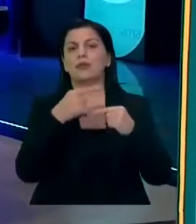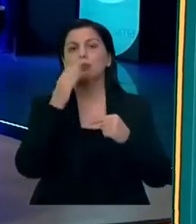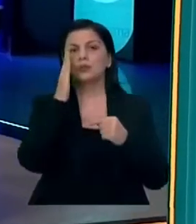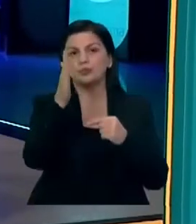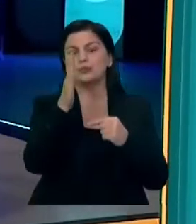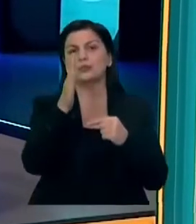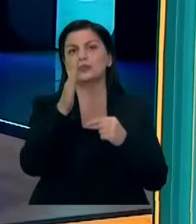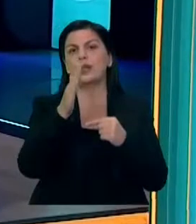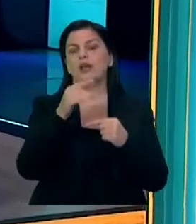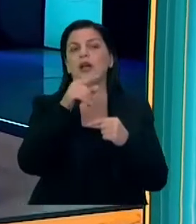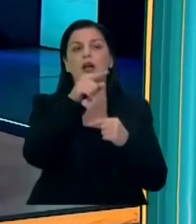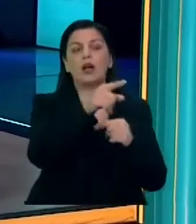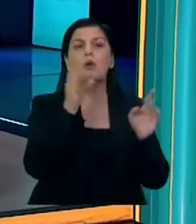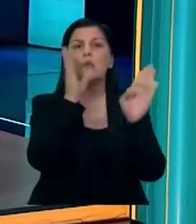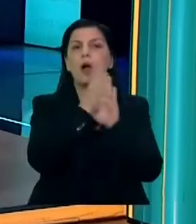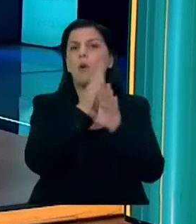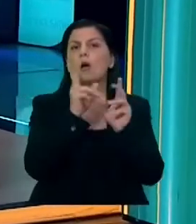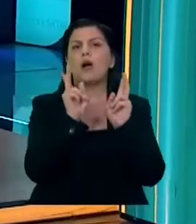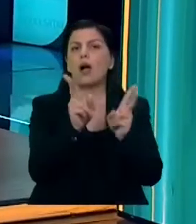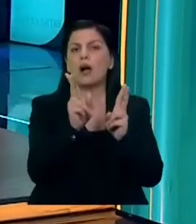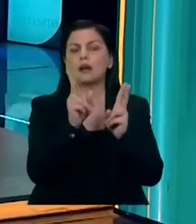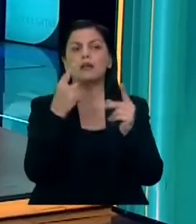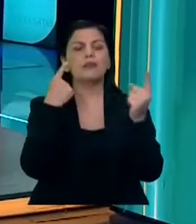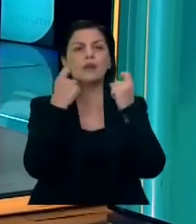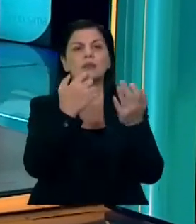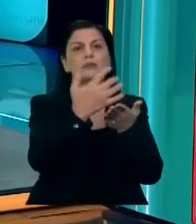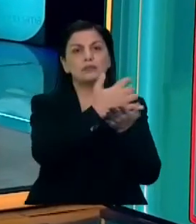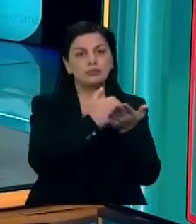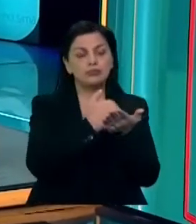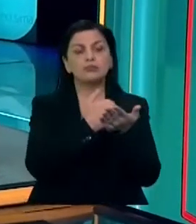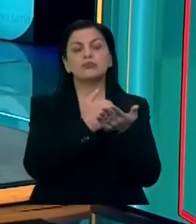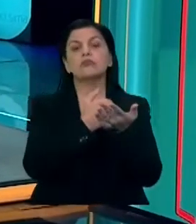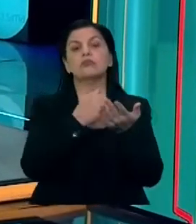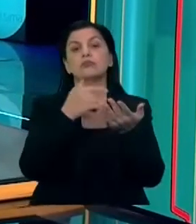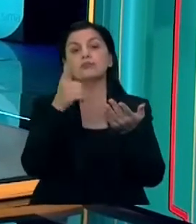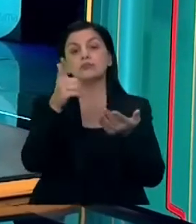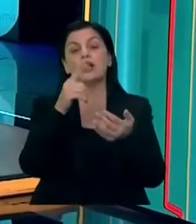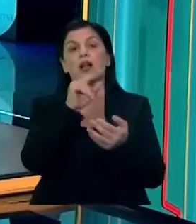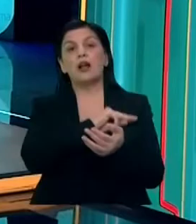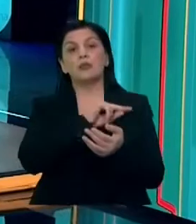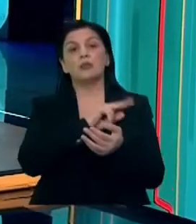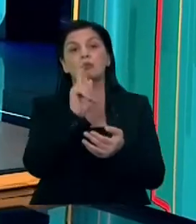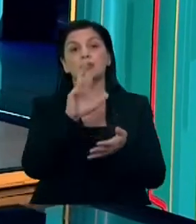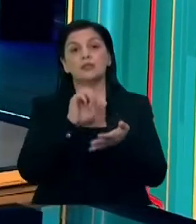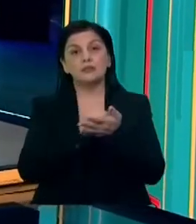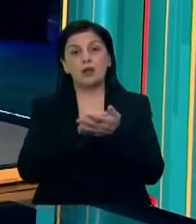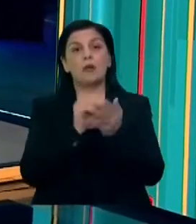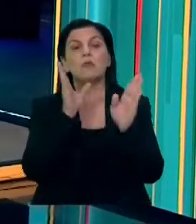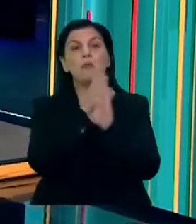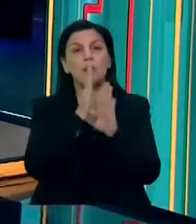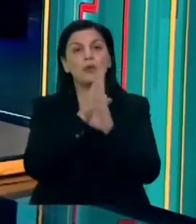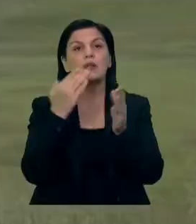ölçüldüyü regional hidrometeorologiya mərkəzindən birində olublar və həmin bu suala aydınlıq gətiriblər. İzləyək.